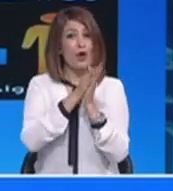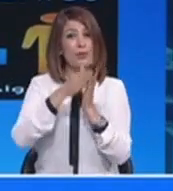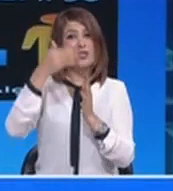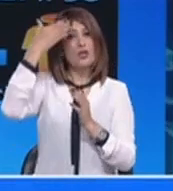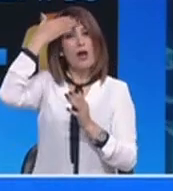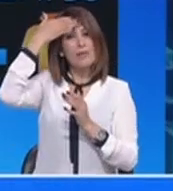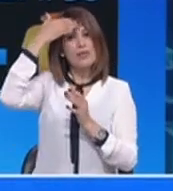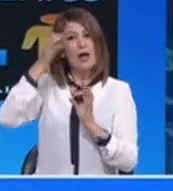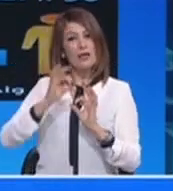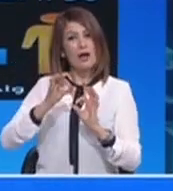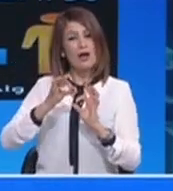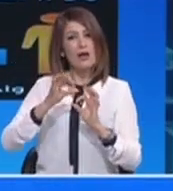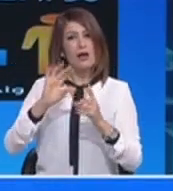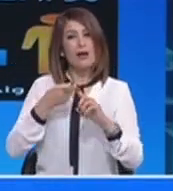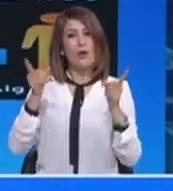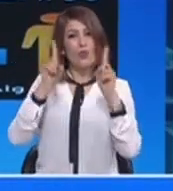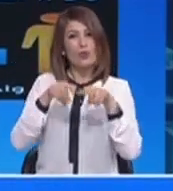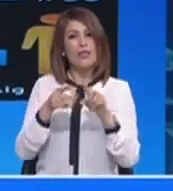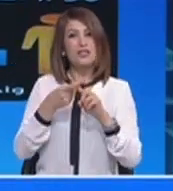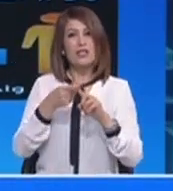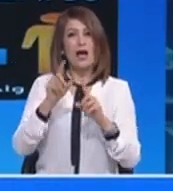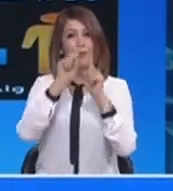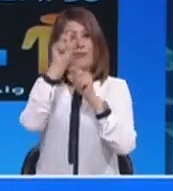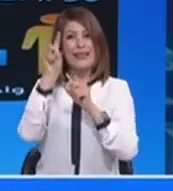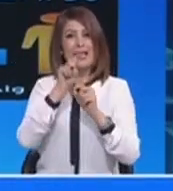اربعه وعشرين نعم